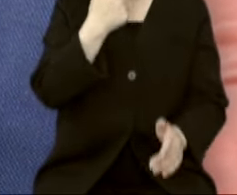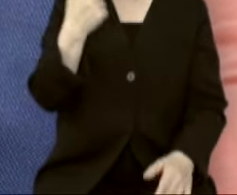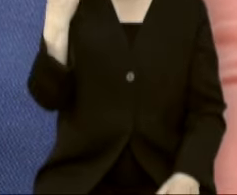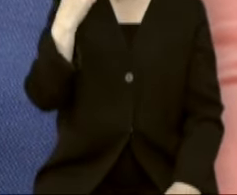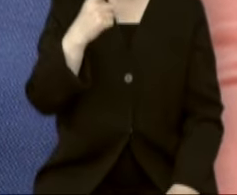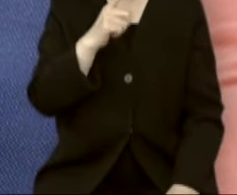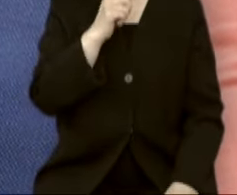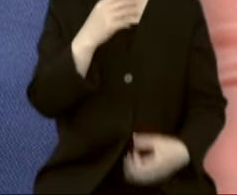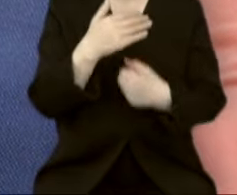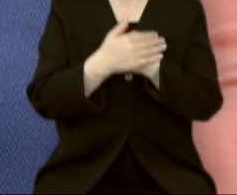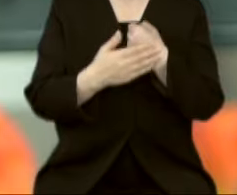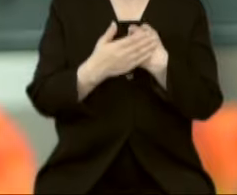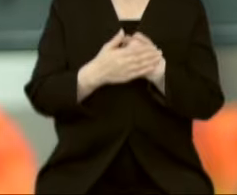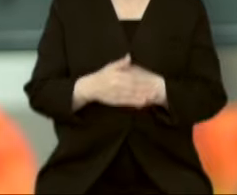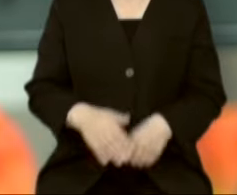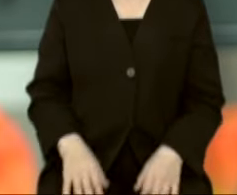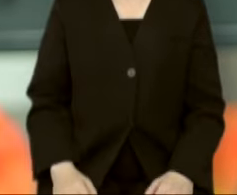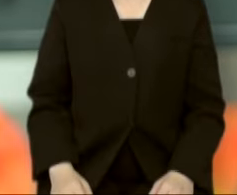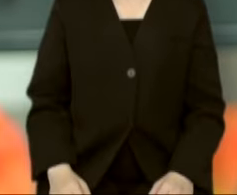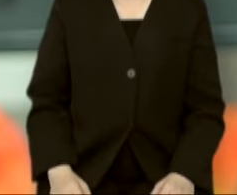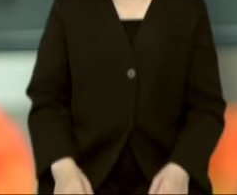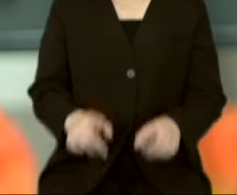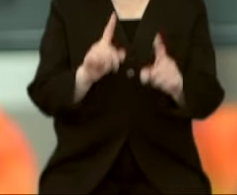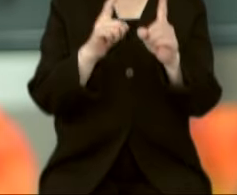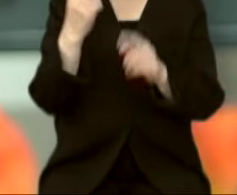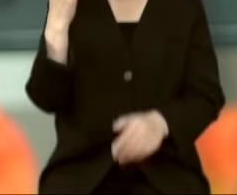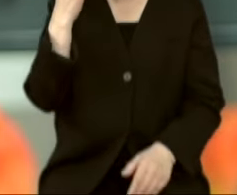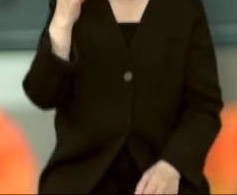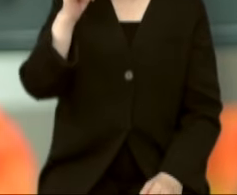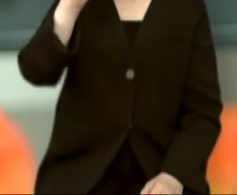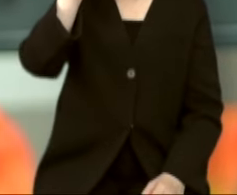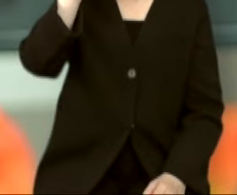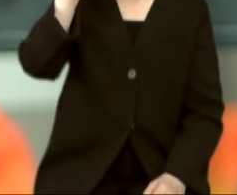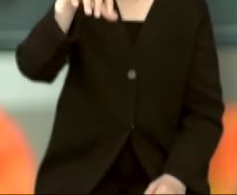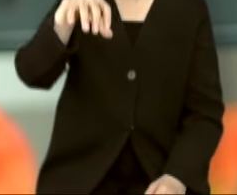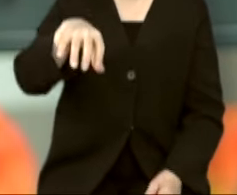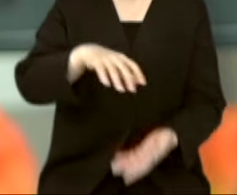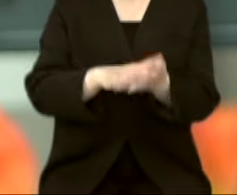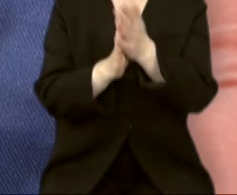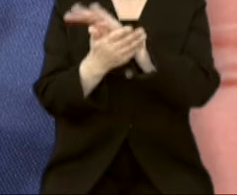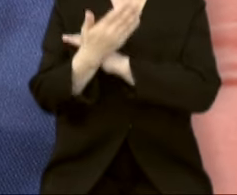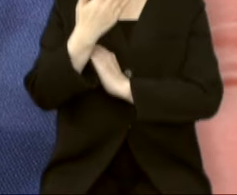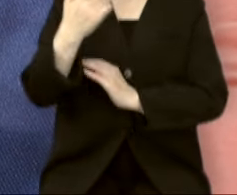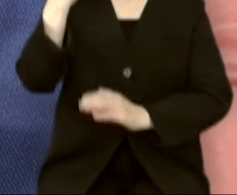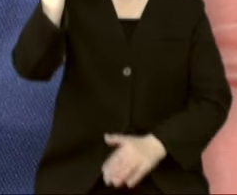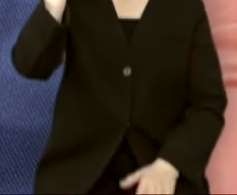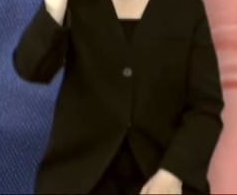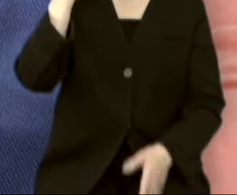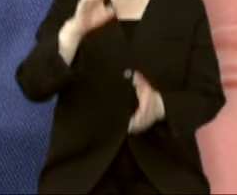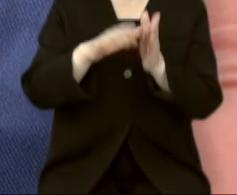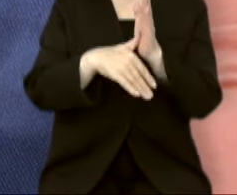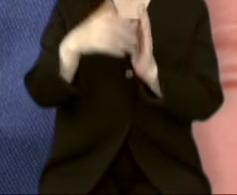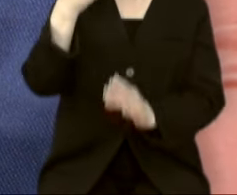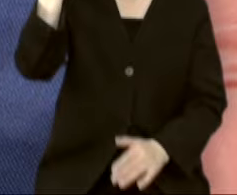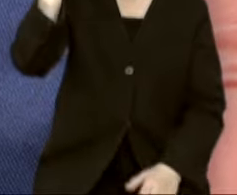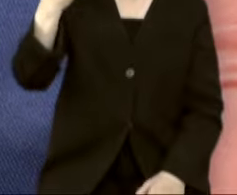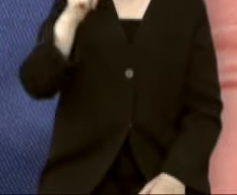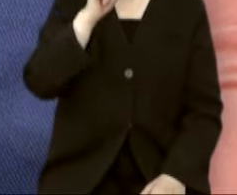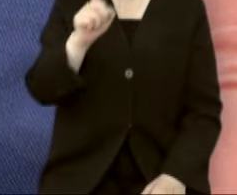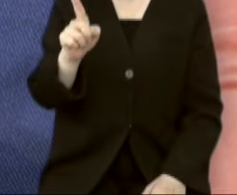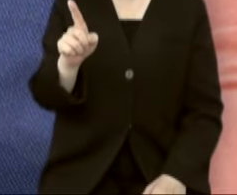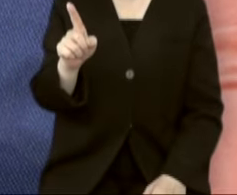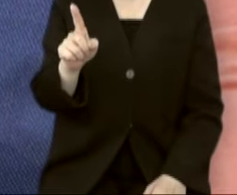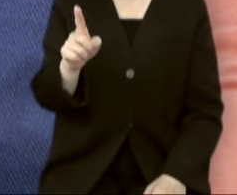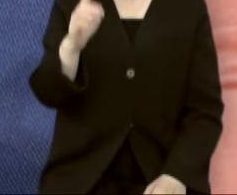듣고 너무 내었어요. 그런 말씀을 들으면 우리 인도 기회도 변화될 수 있어요. 그때 성령님은 저한테